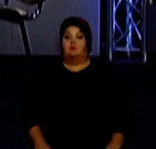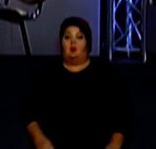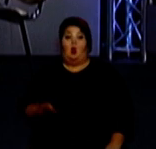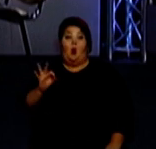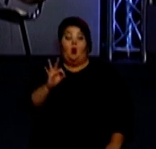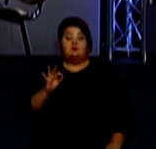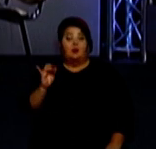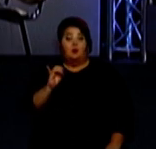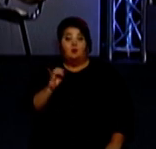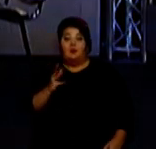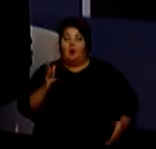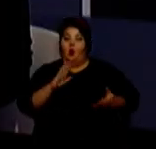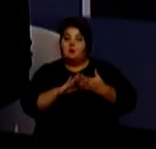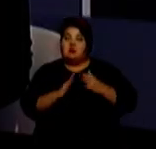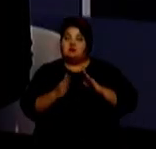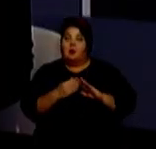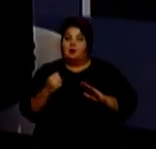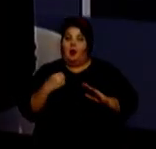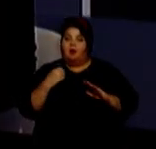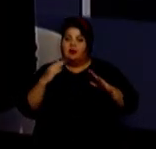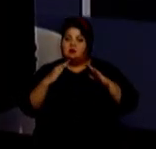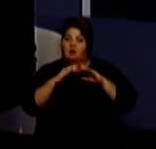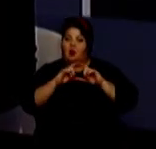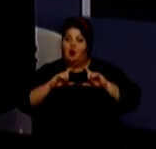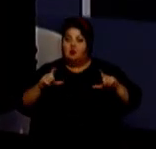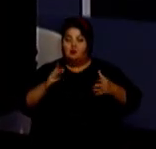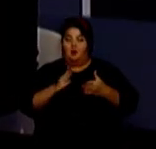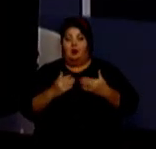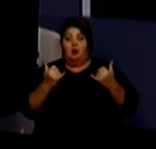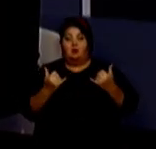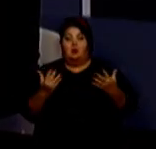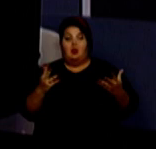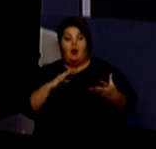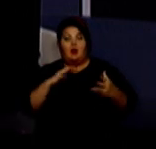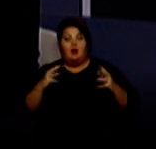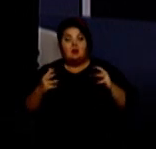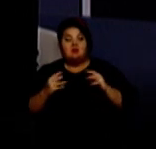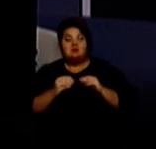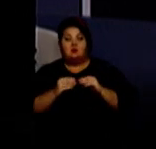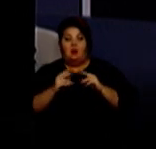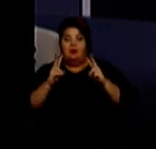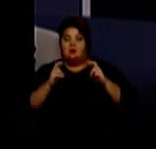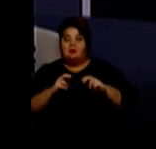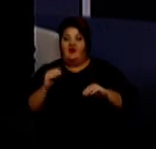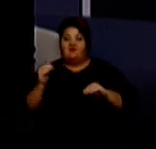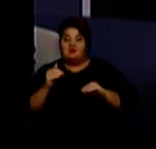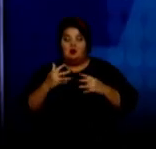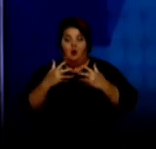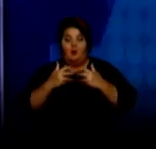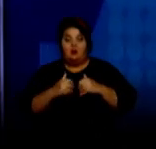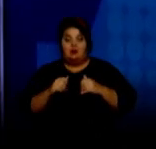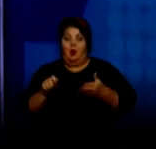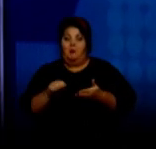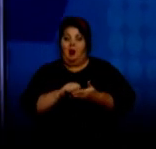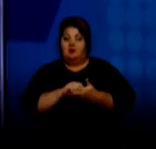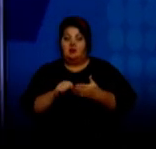Оксана Юрівна, а в якому стані кадетський корпус перебуває нині? Які результати дослідження фізико-механічних матеріалів будівлі? Ну,